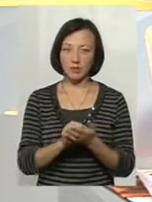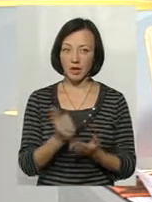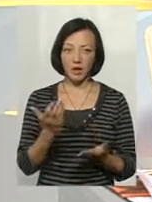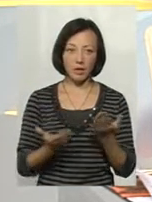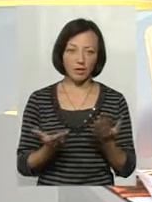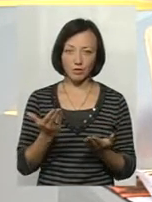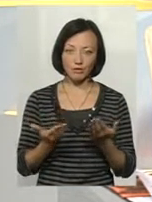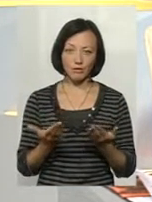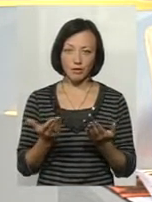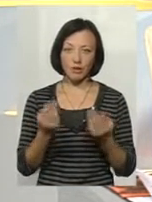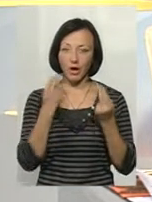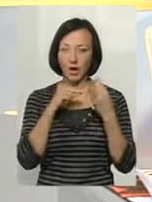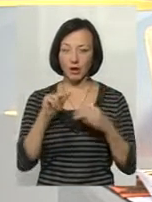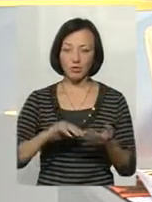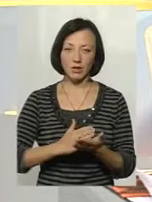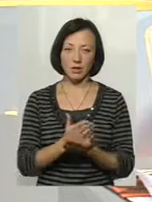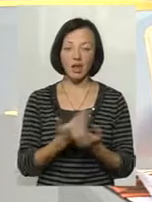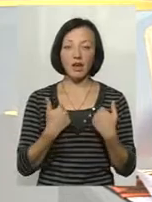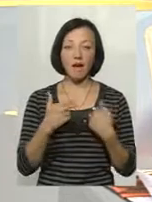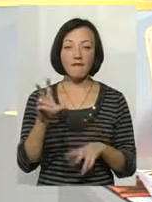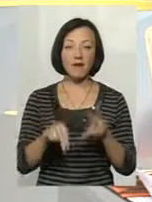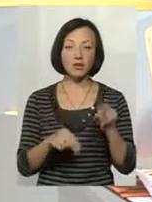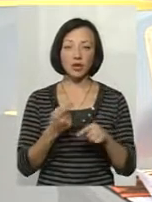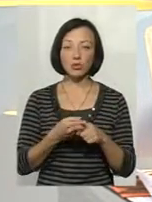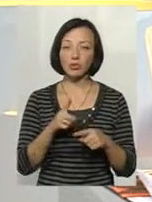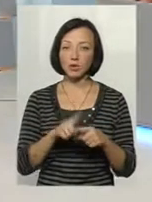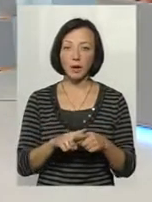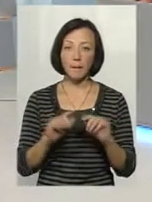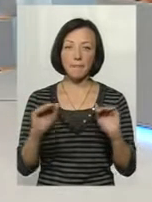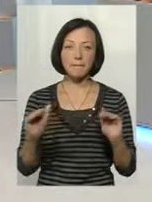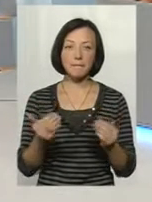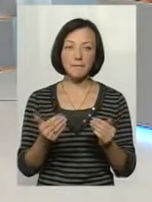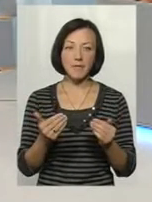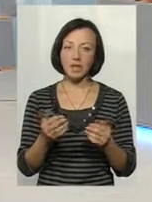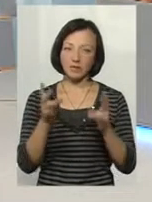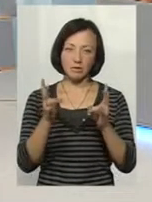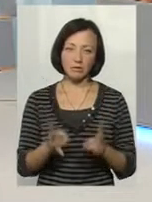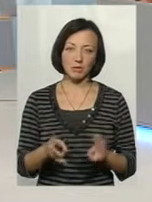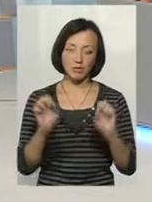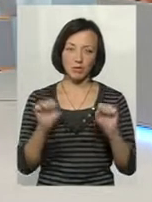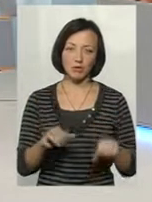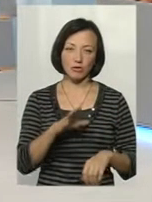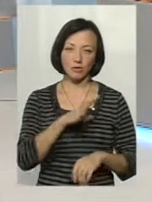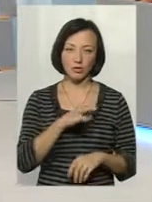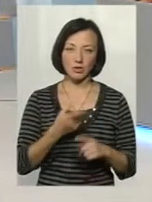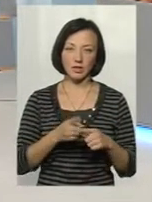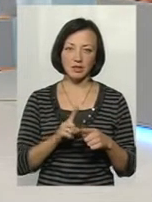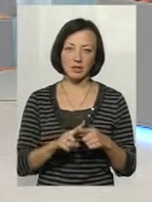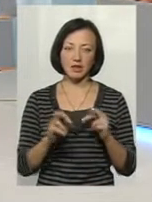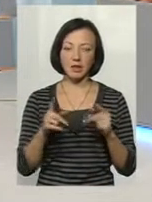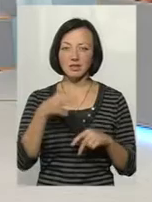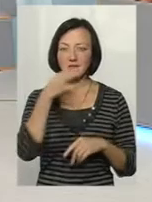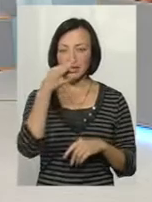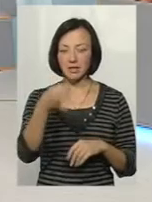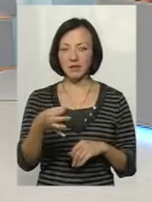якщо воно найкращої якості. Я вважаю, що це менша з бід, з тих, яких може статися. Це вже, як би